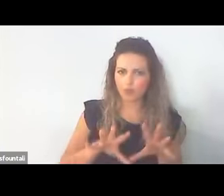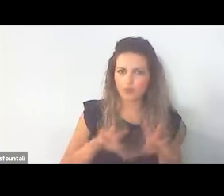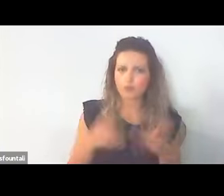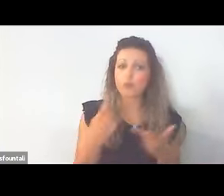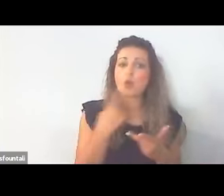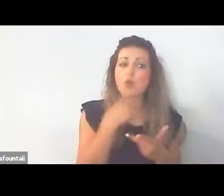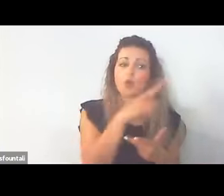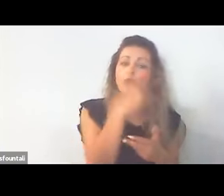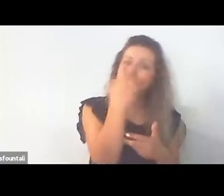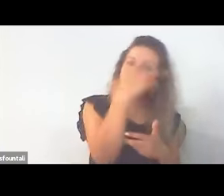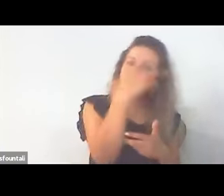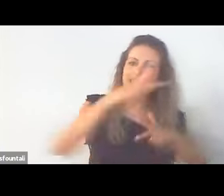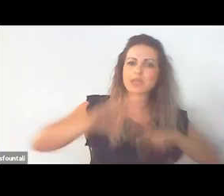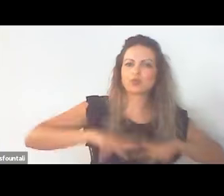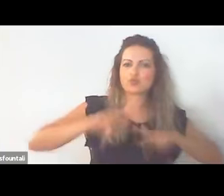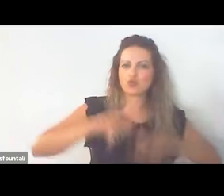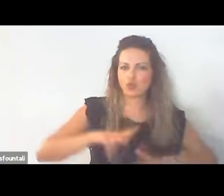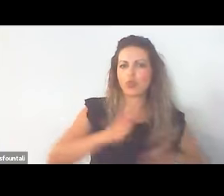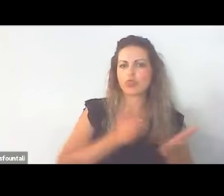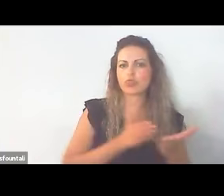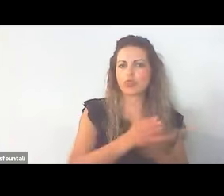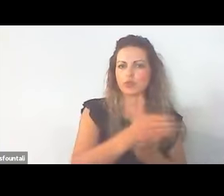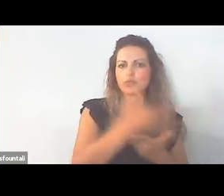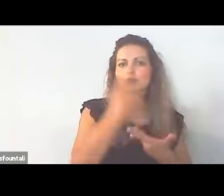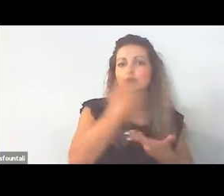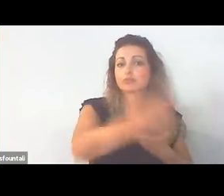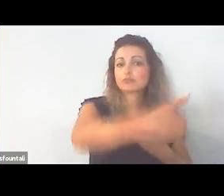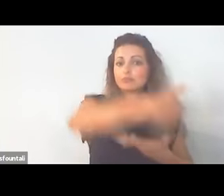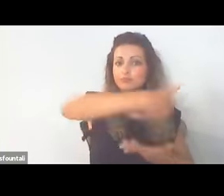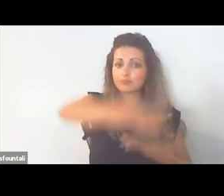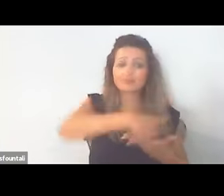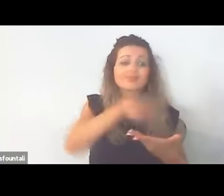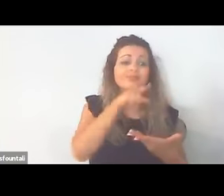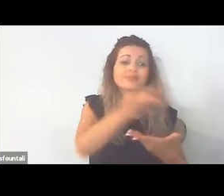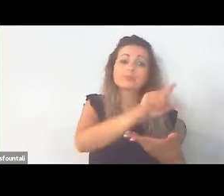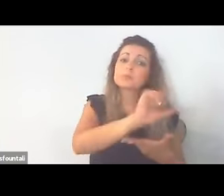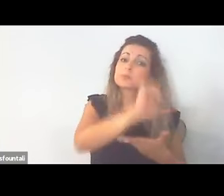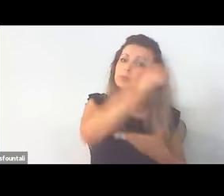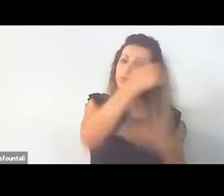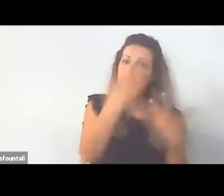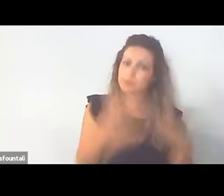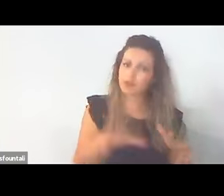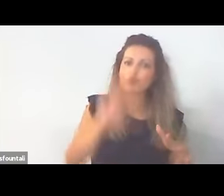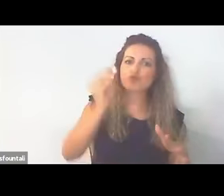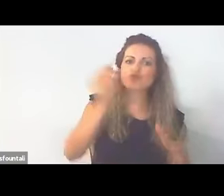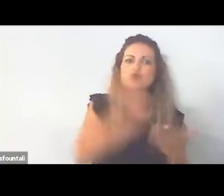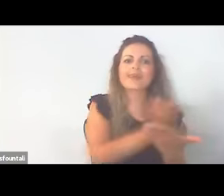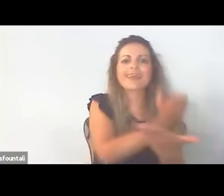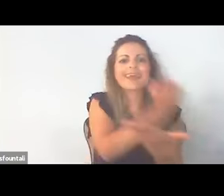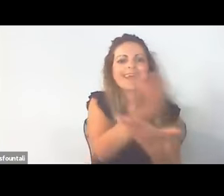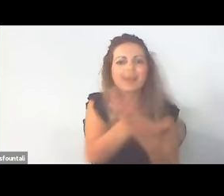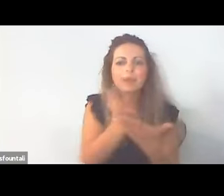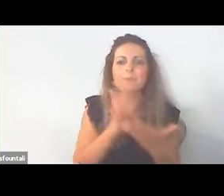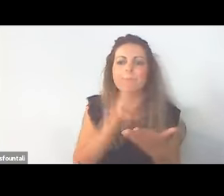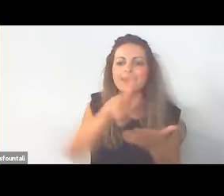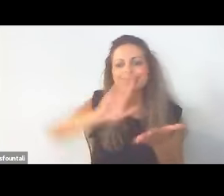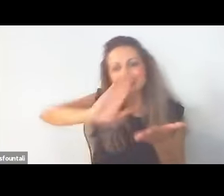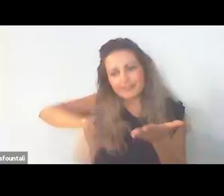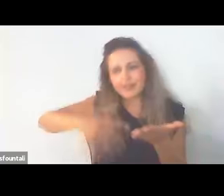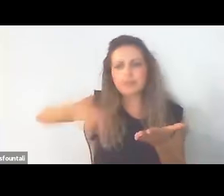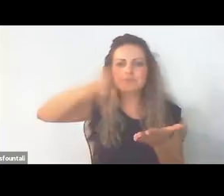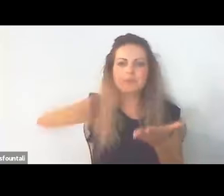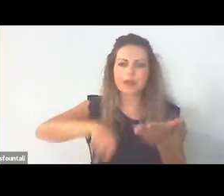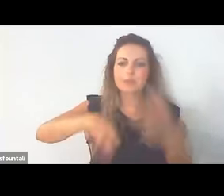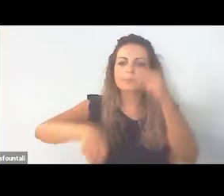Υπουργείου που κατατέθηκε στη Βουλή και μέχρι την τελευταία μέρα, κυριολεκτικά την τελευταία στιγμή της ψήφισης, δεν